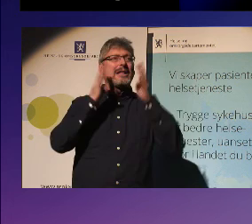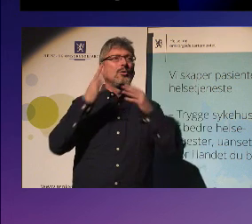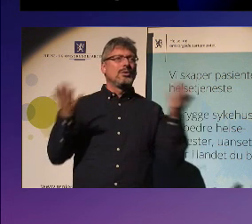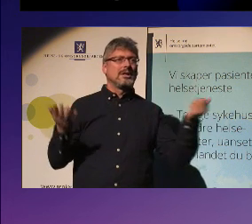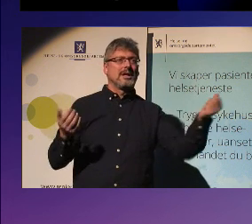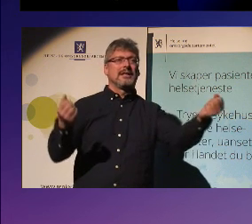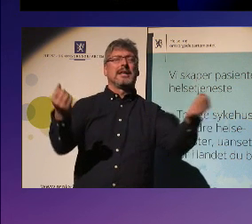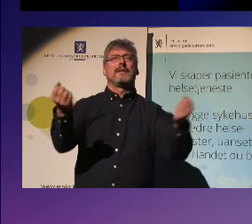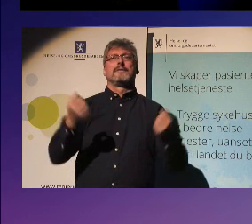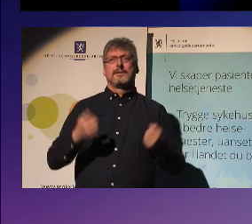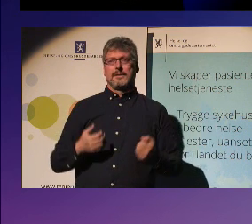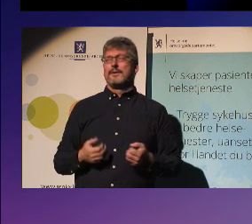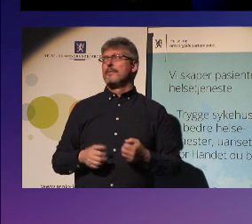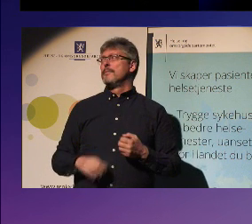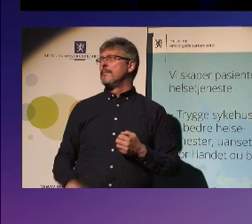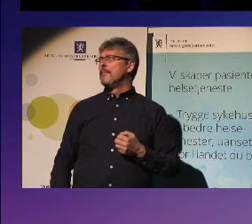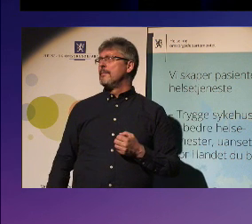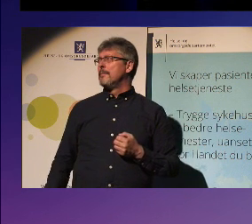spennende leverandører.